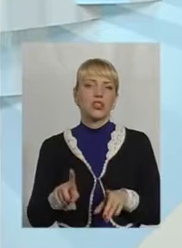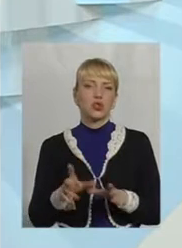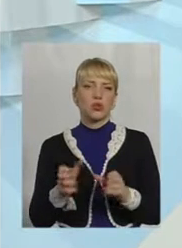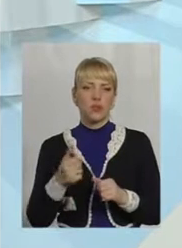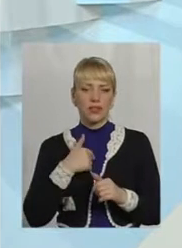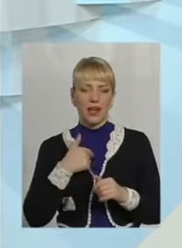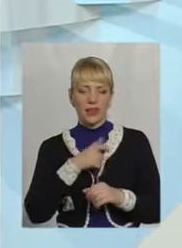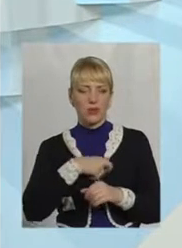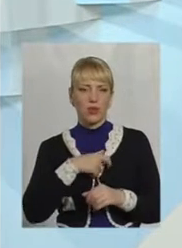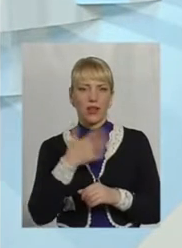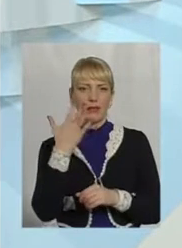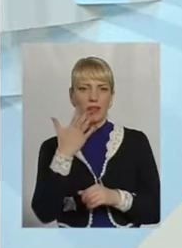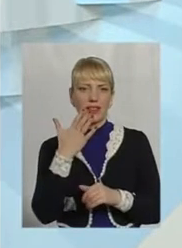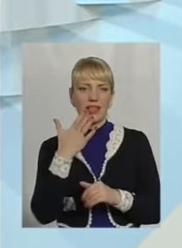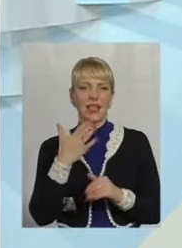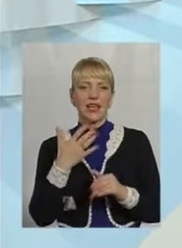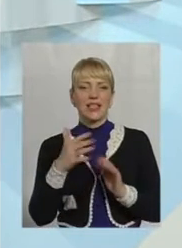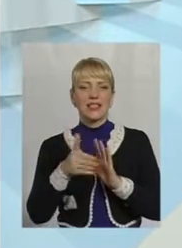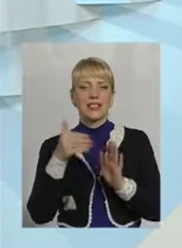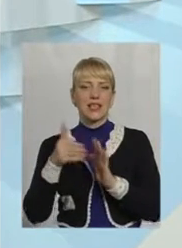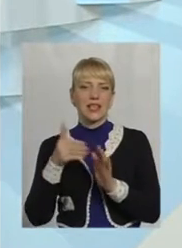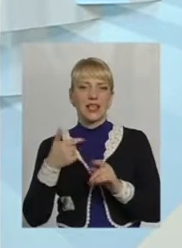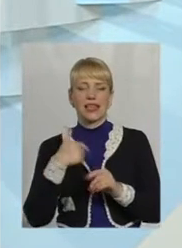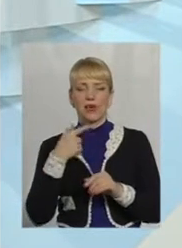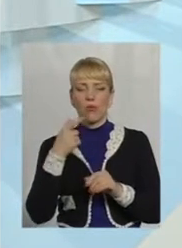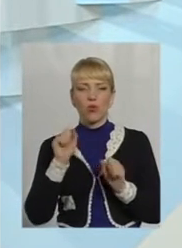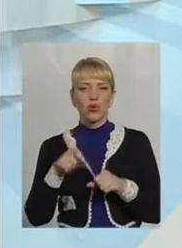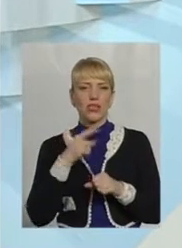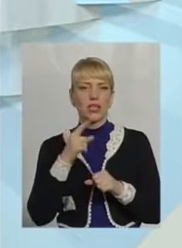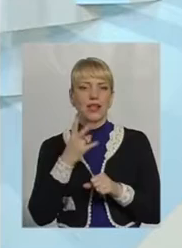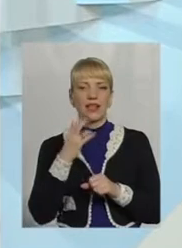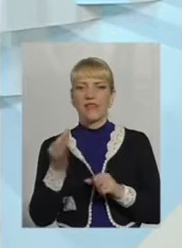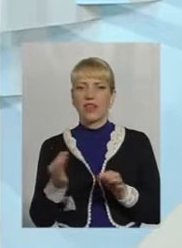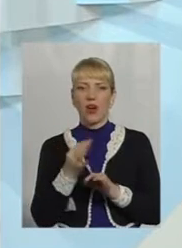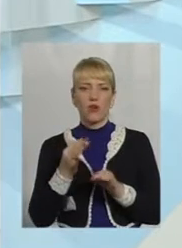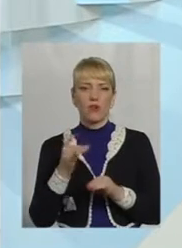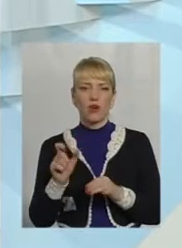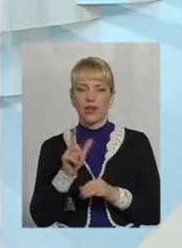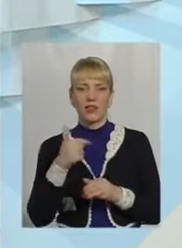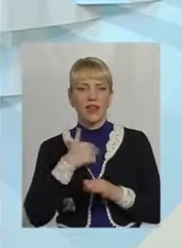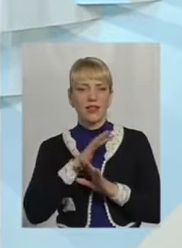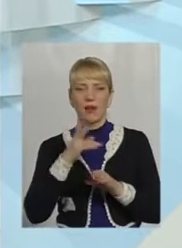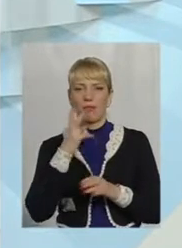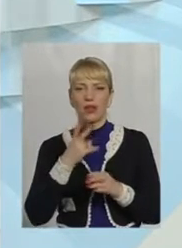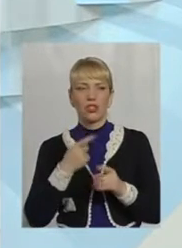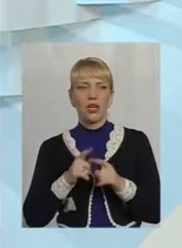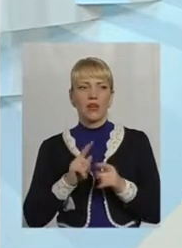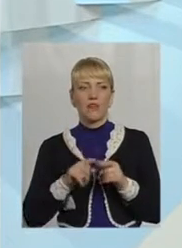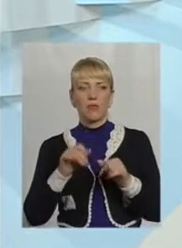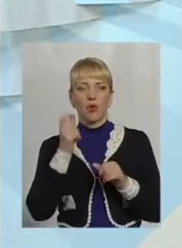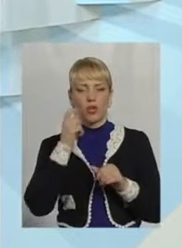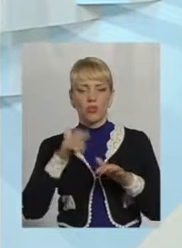5 скликань. І можу сказати, що жодного разу, в тому числі і нинішнє скликання, я не бачив в українському парламенті